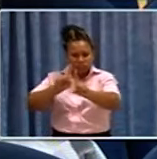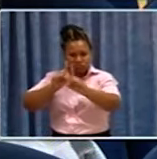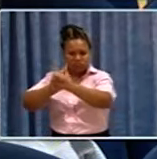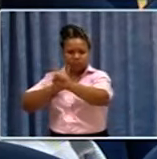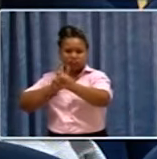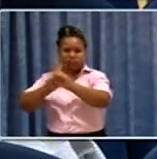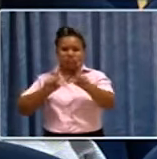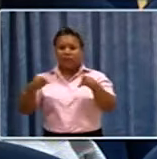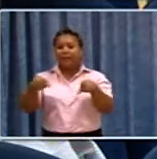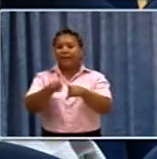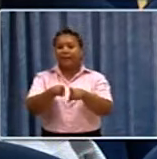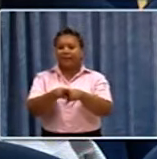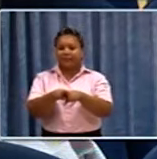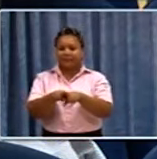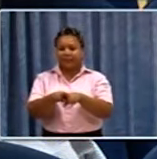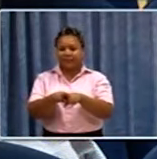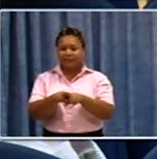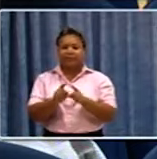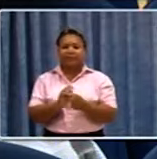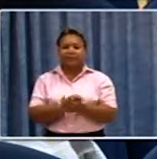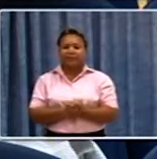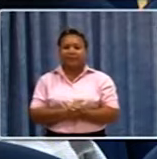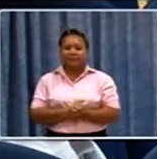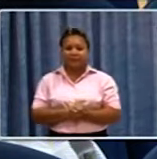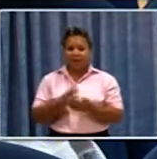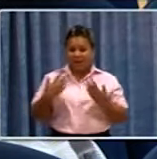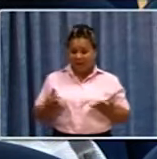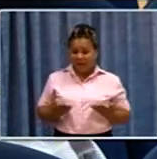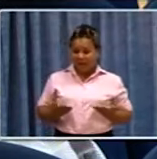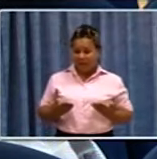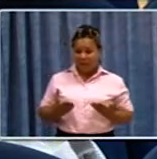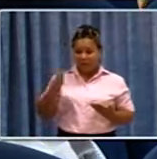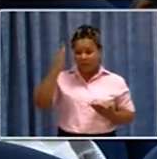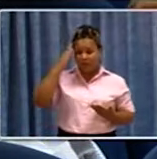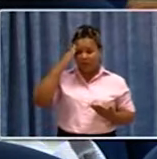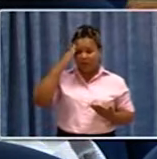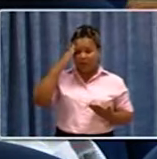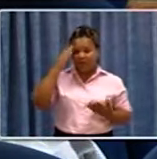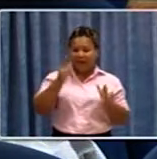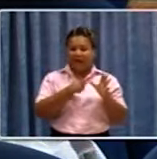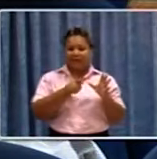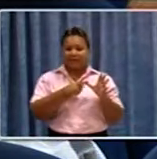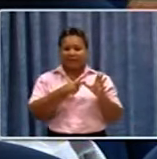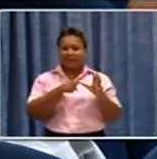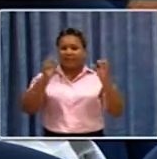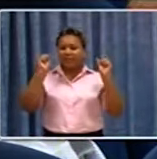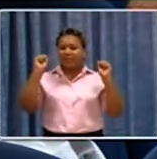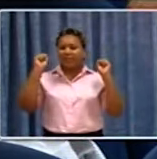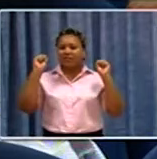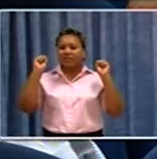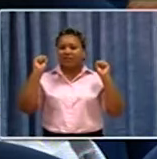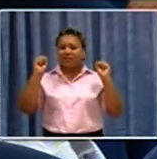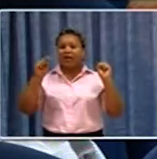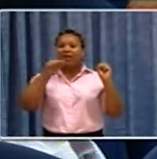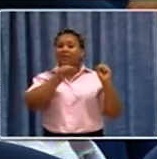Nous connaissons qui business petit ici par exemple, il y a moyen de transportation principal de pays qui amène beaucoup de monde.